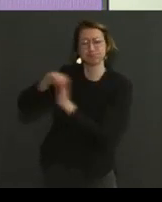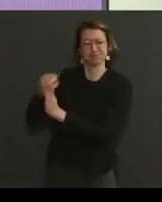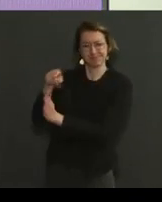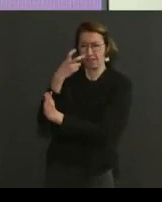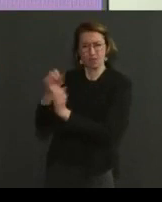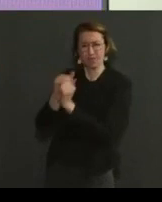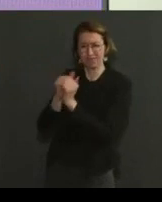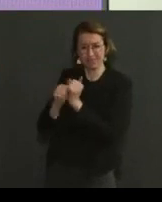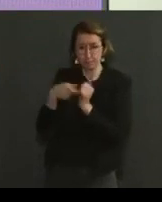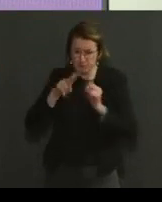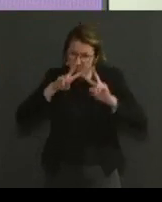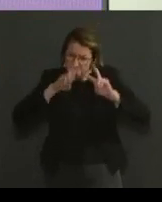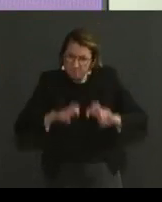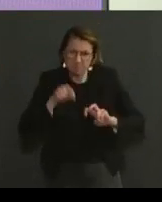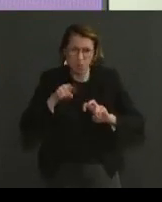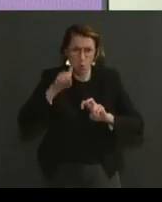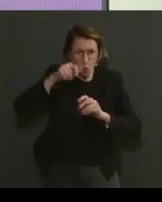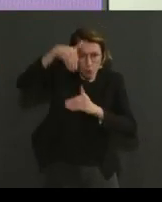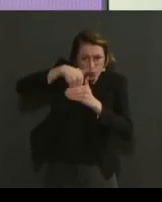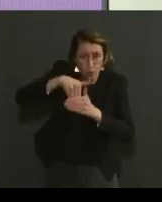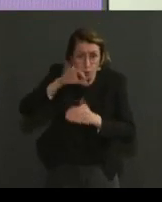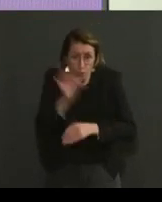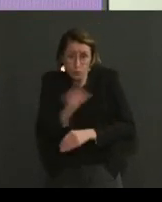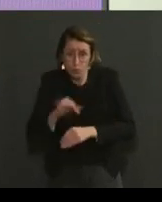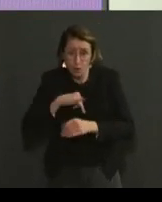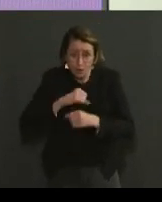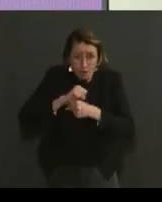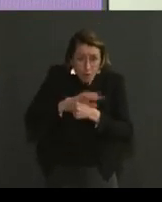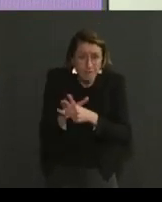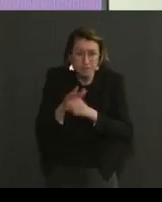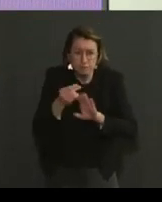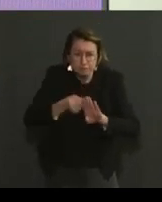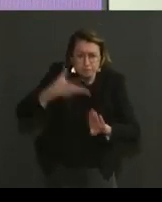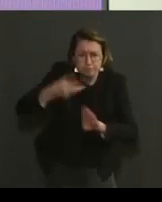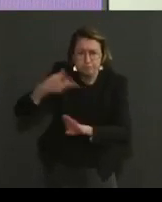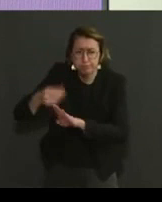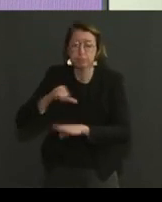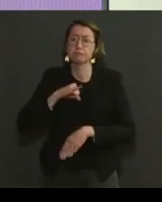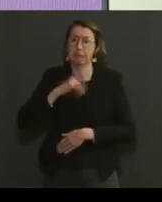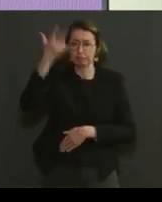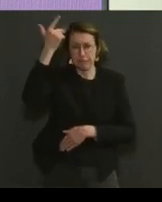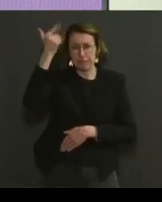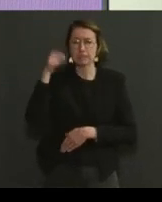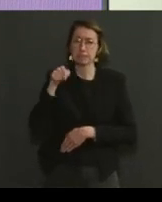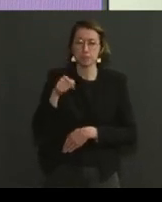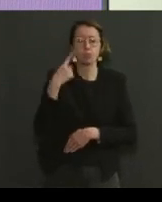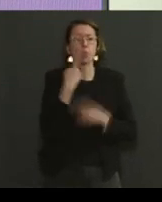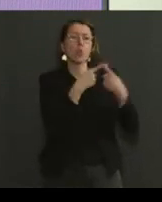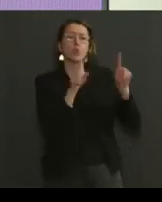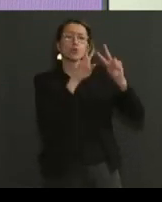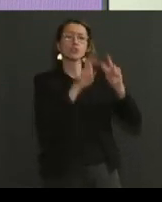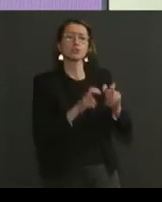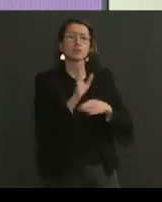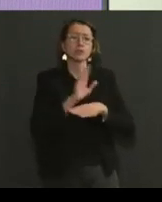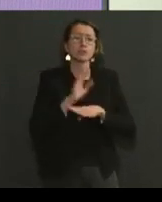que ce type de technique est appliqué pour d'autres recherches, entre autres pour voir par exemple quelle est la consommation d'un certain nombre de drogues comme la